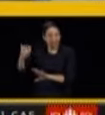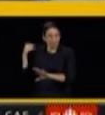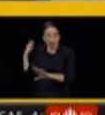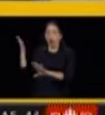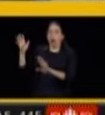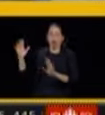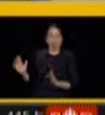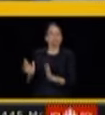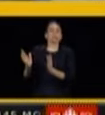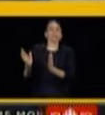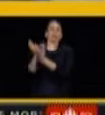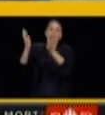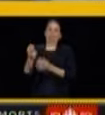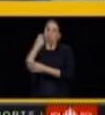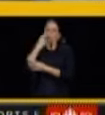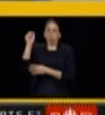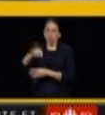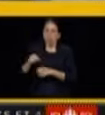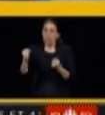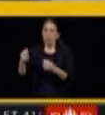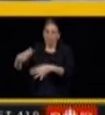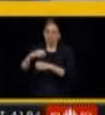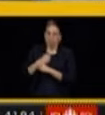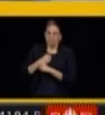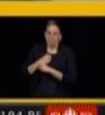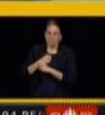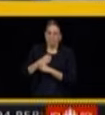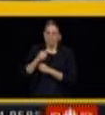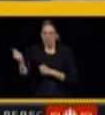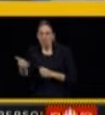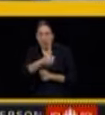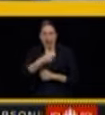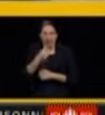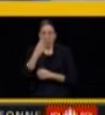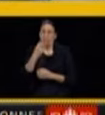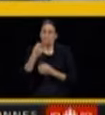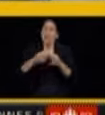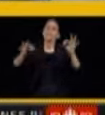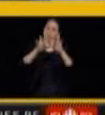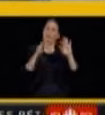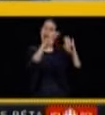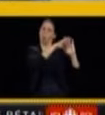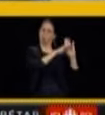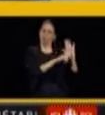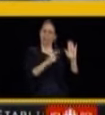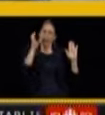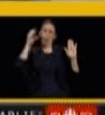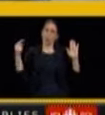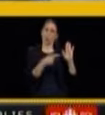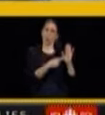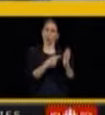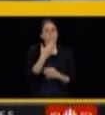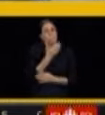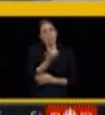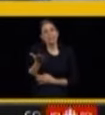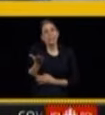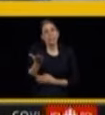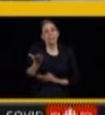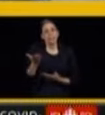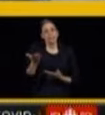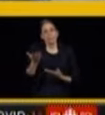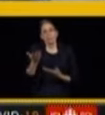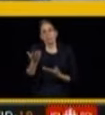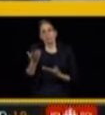susceptibles et c'est important, à mon avis, d'avoir respecté les consignes. Je vous remercie pour votre geste et